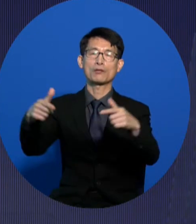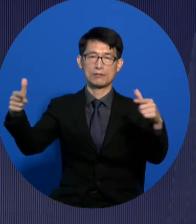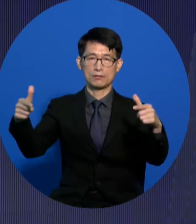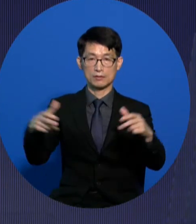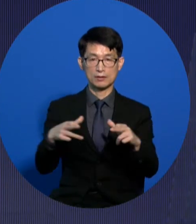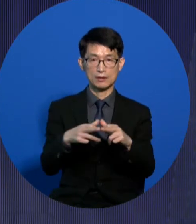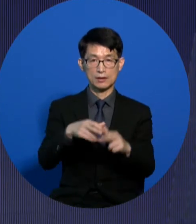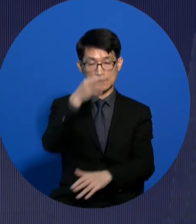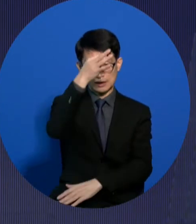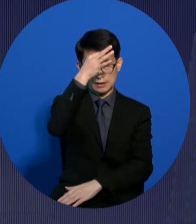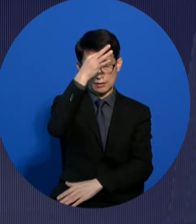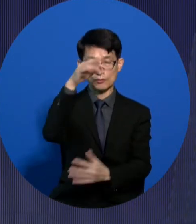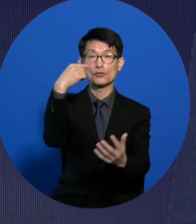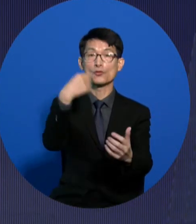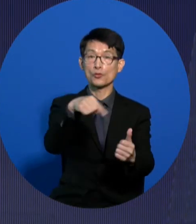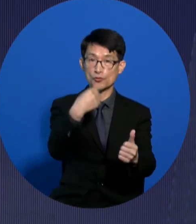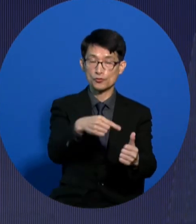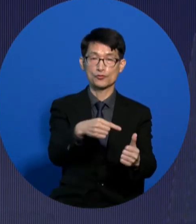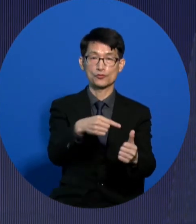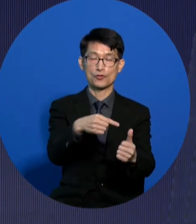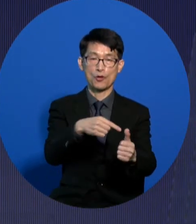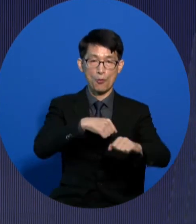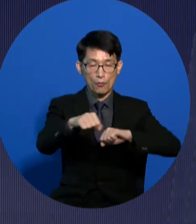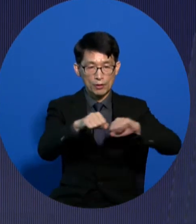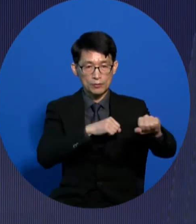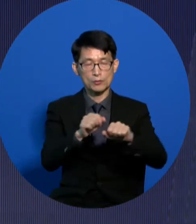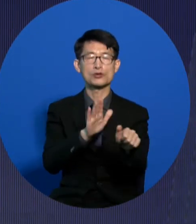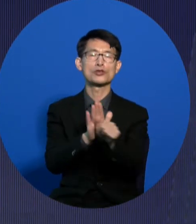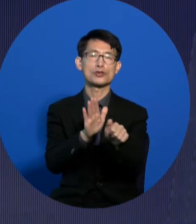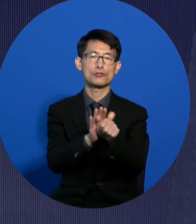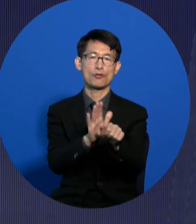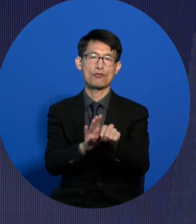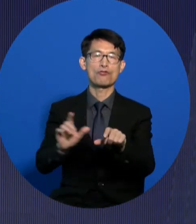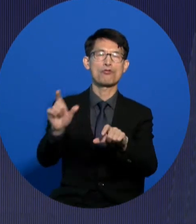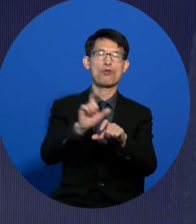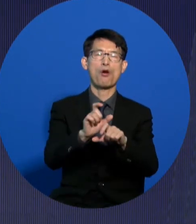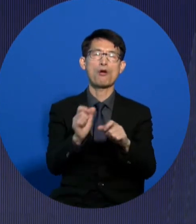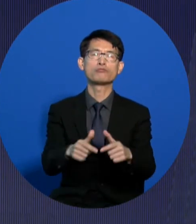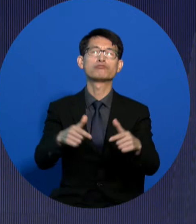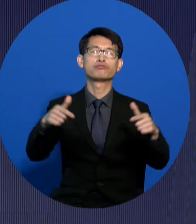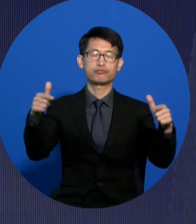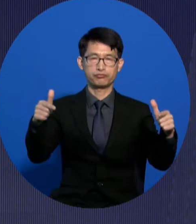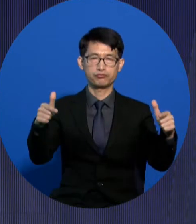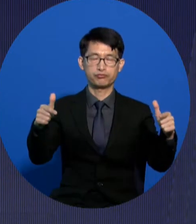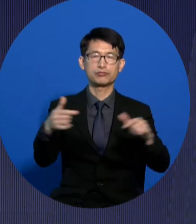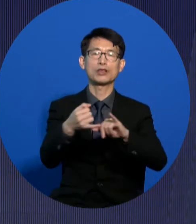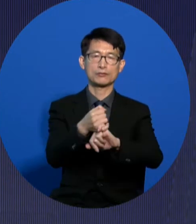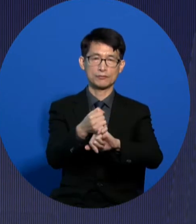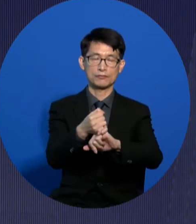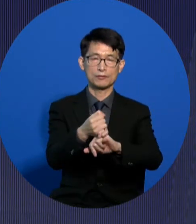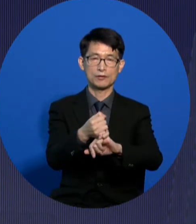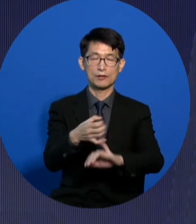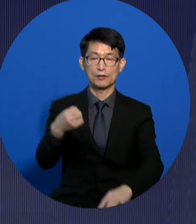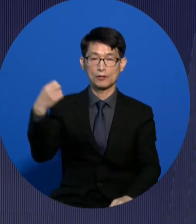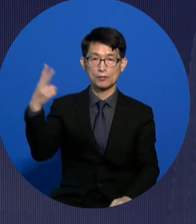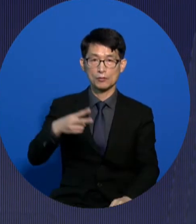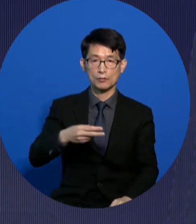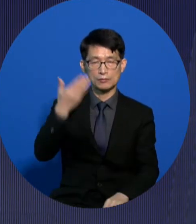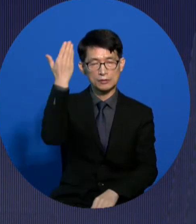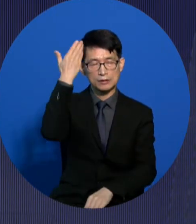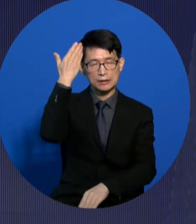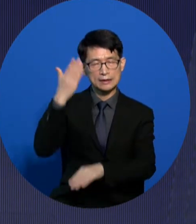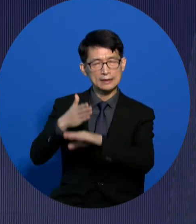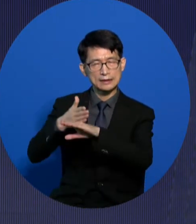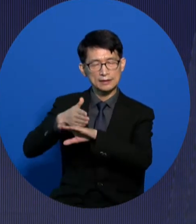예술교육 및 장애 예술인 창작활동 지원 강화, 발단 지연 장애 영유아를 위한 국가 지원